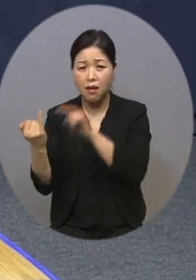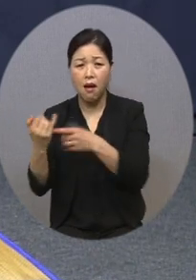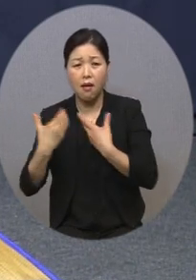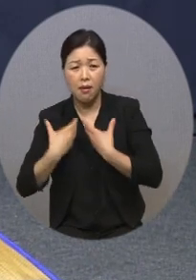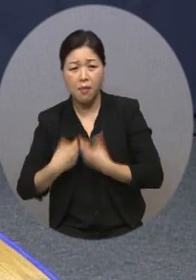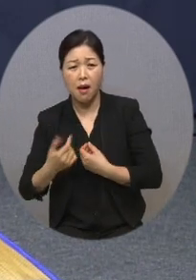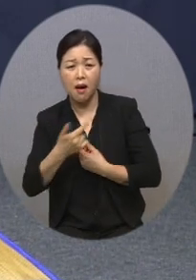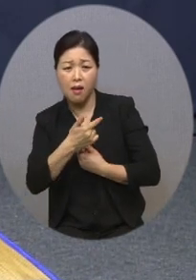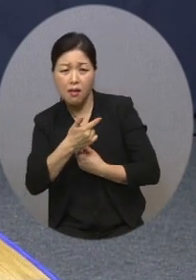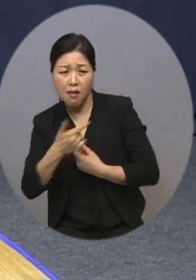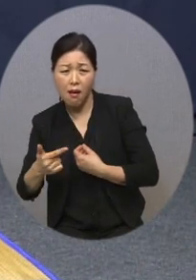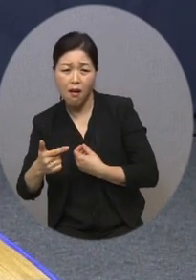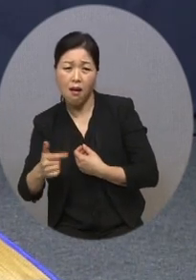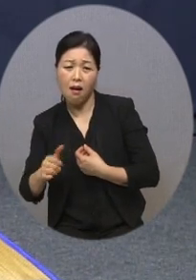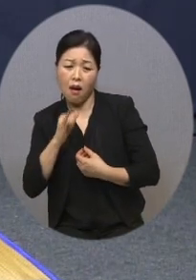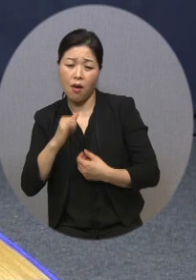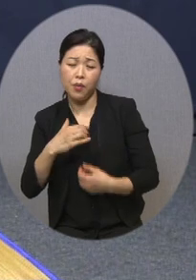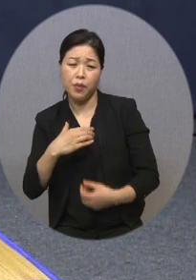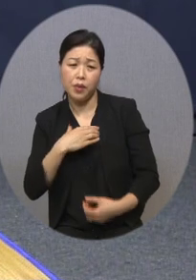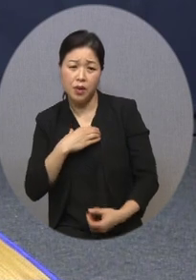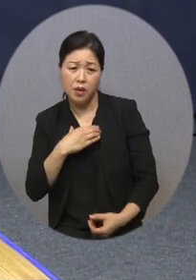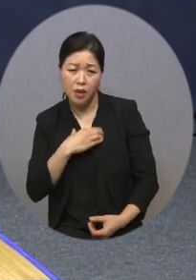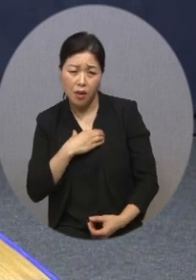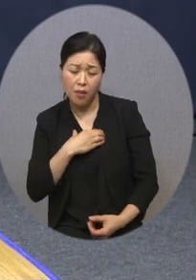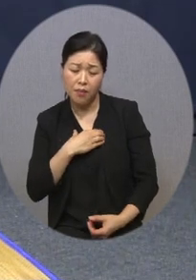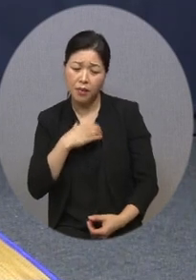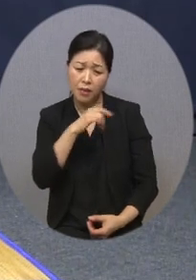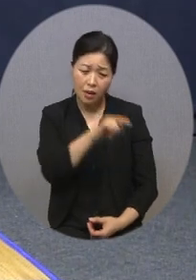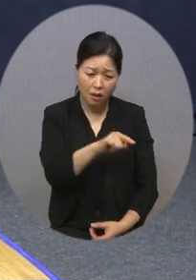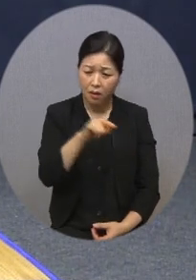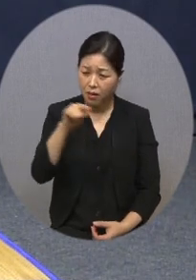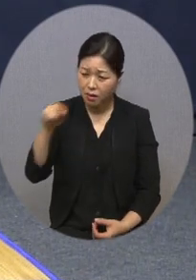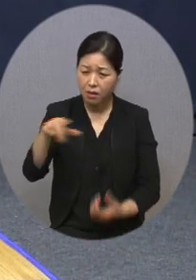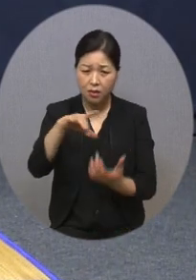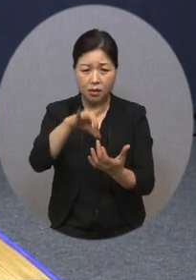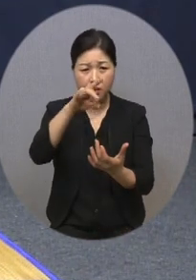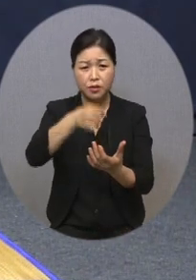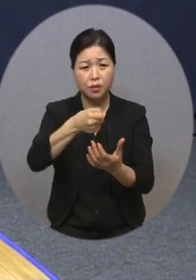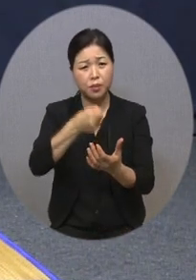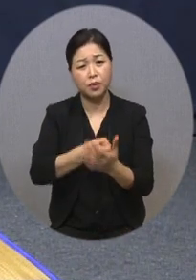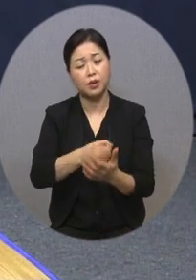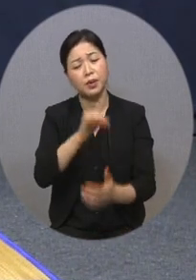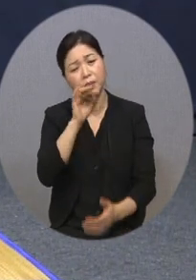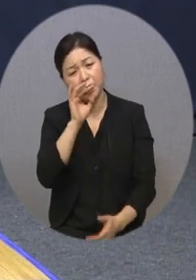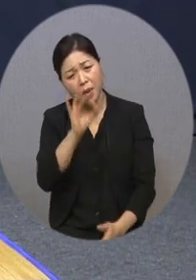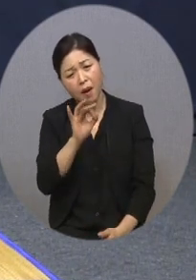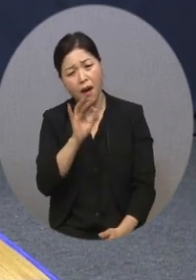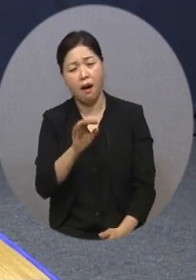그렇지.